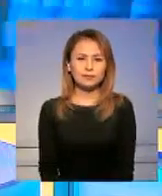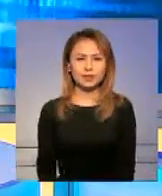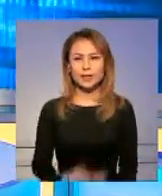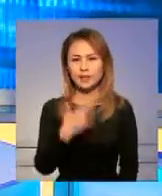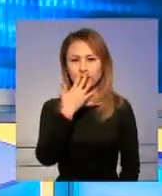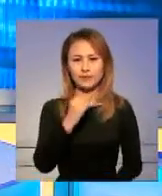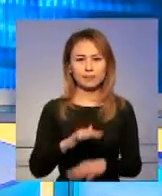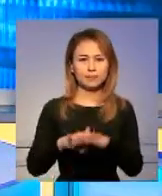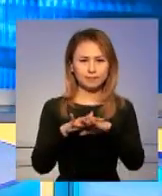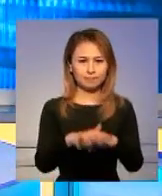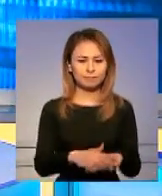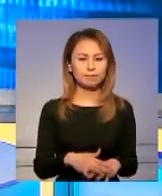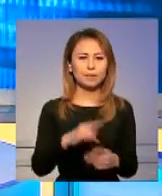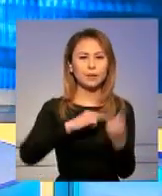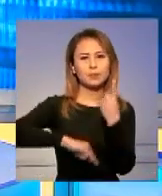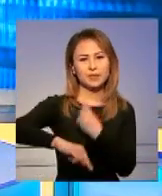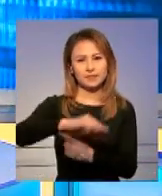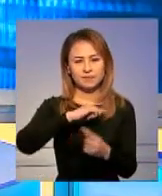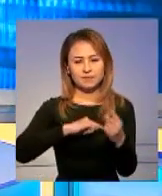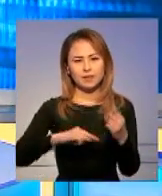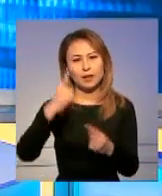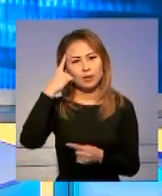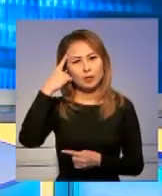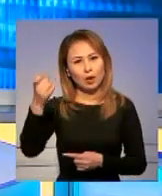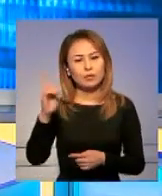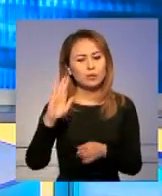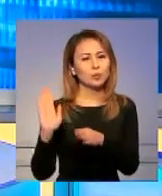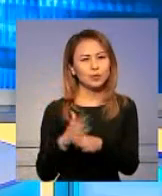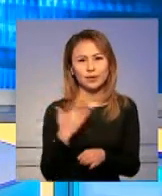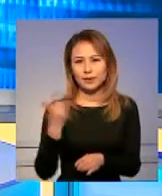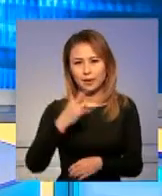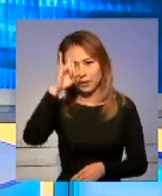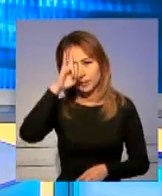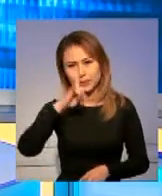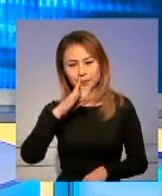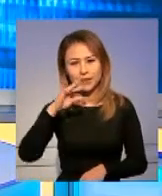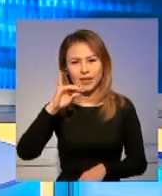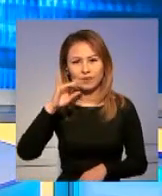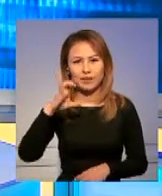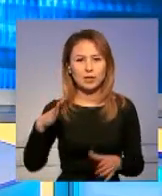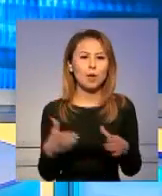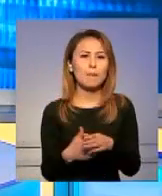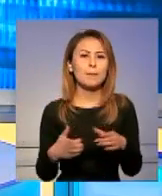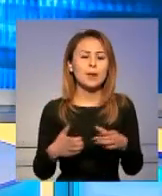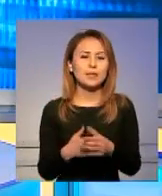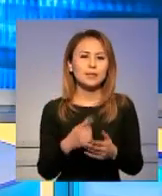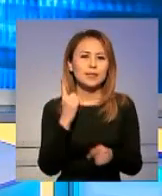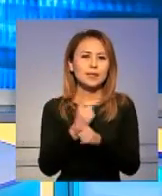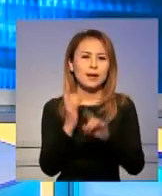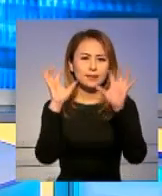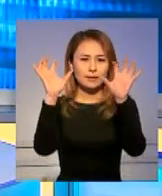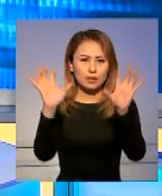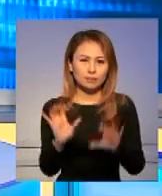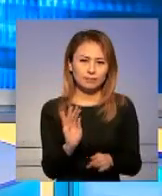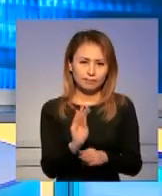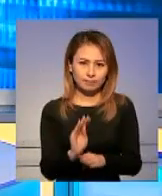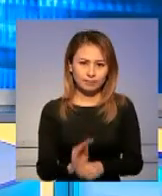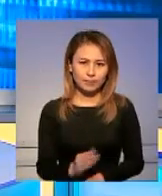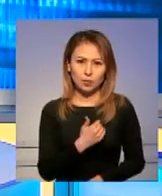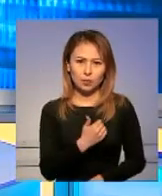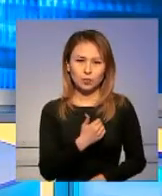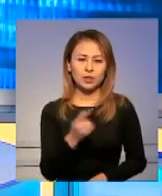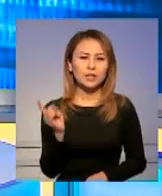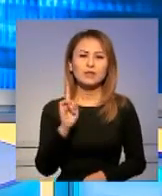Шетелдік инвесторларға берілетін бизнес визаны алып тастау қажет. Қазақ инвест компаниясының өкілдері заңға осында өзгеріс енгізуді жоспарлап